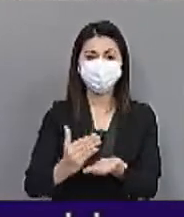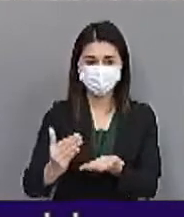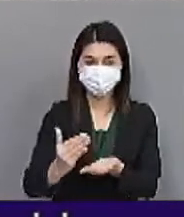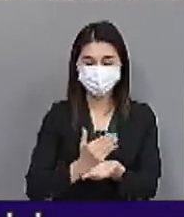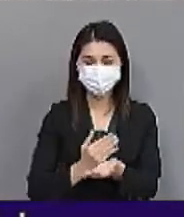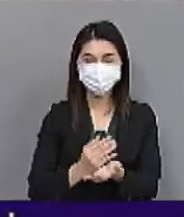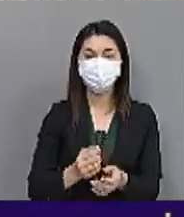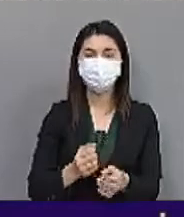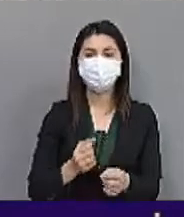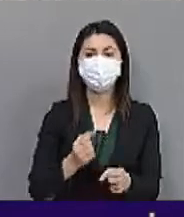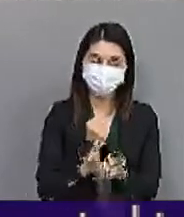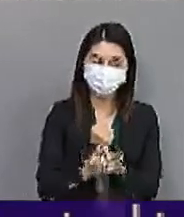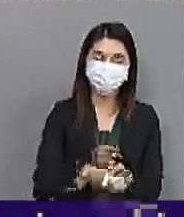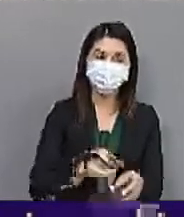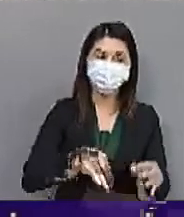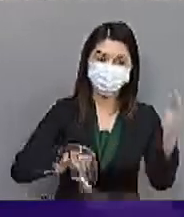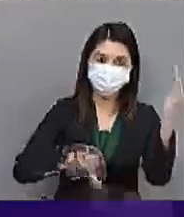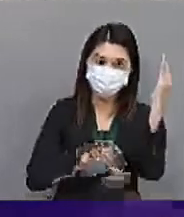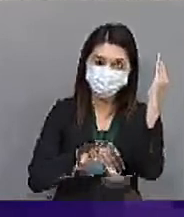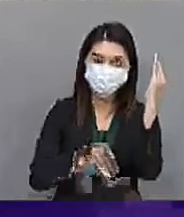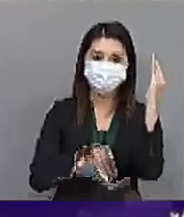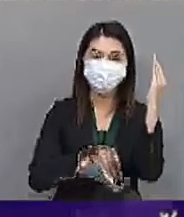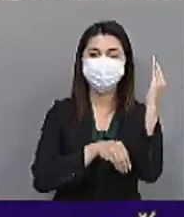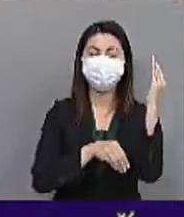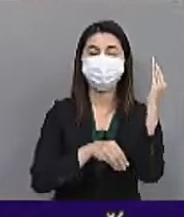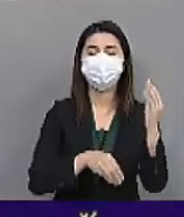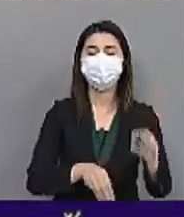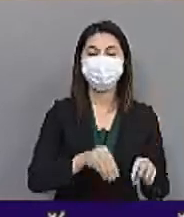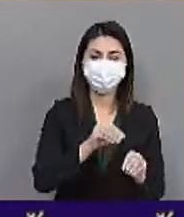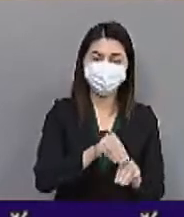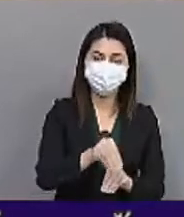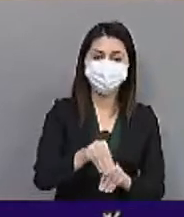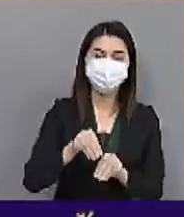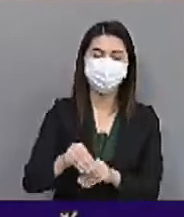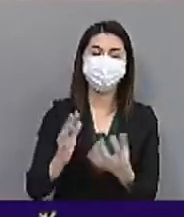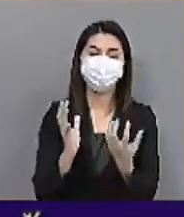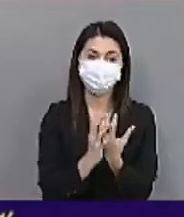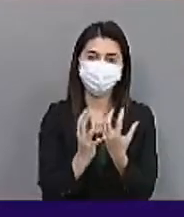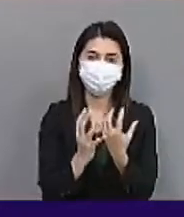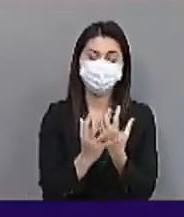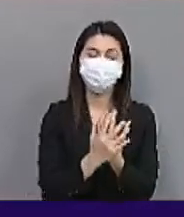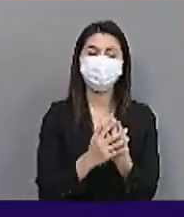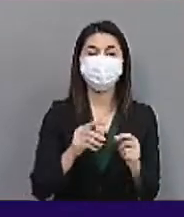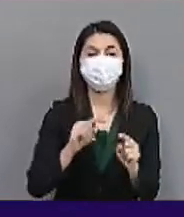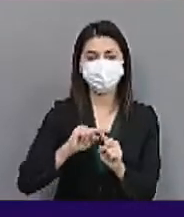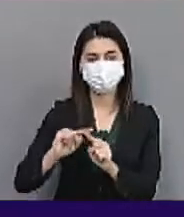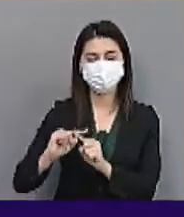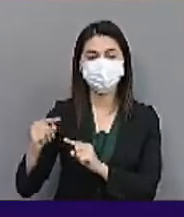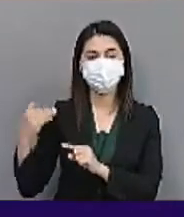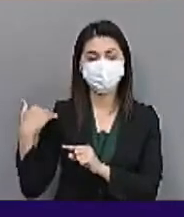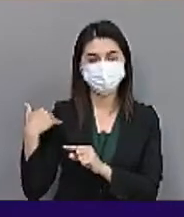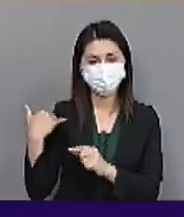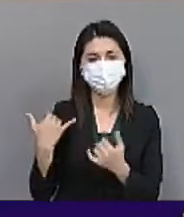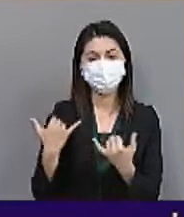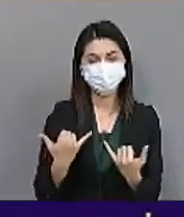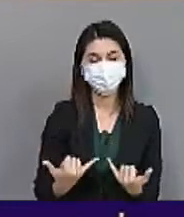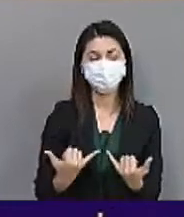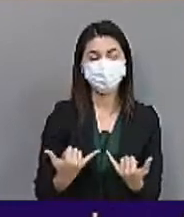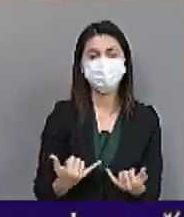การทำปุ๋ยหมักปุ๋ยอินทรีย์สำหรับการเพาะปลูกพืชผลทางการเกษตรแปลงผักเกษตรอินทรีย์ที่เพาะปลูกพืชผักสวนครั